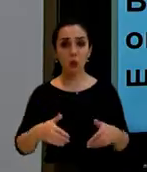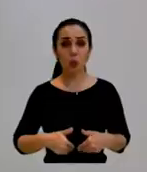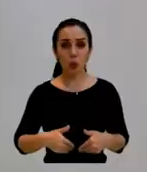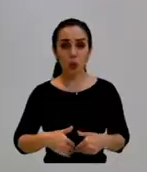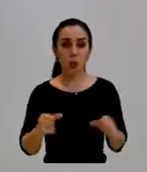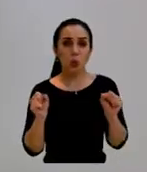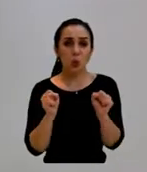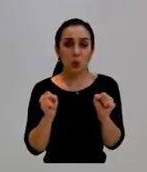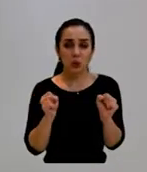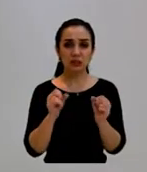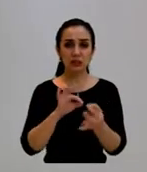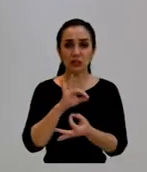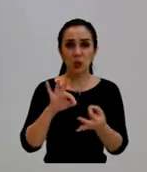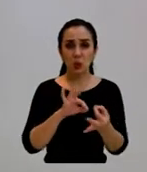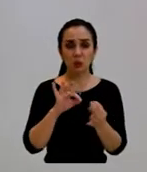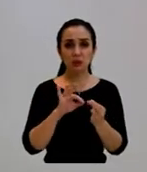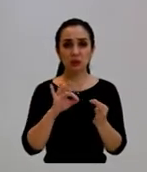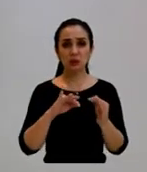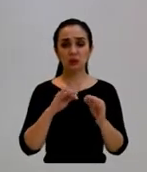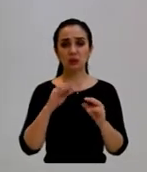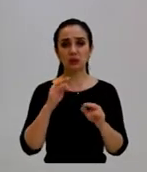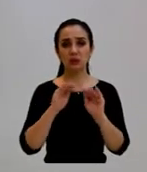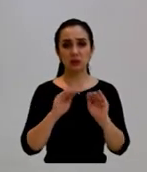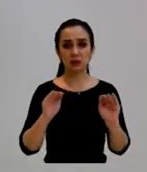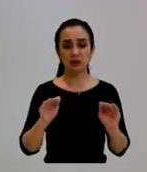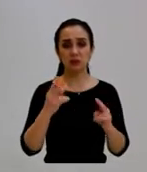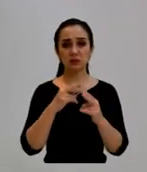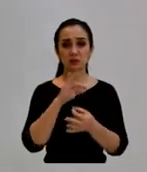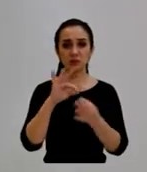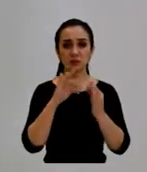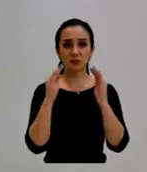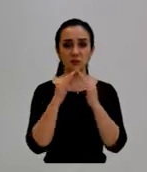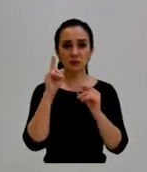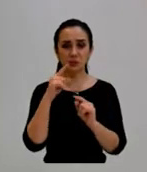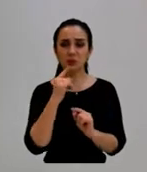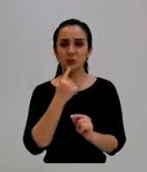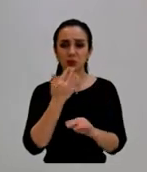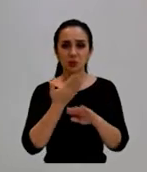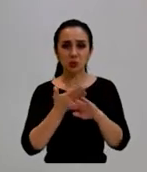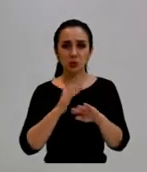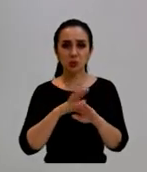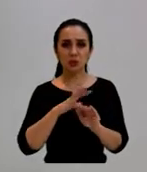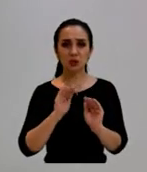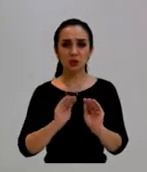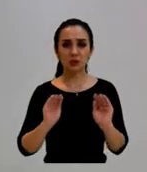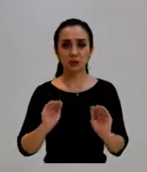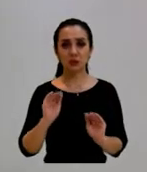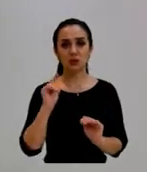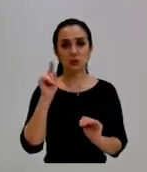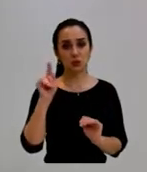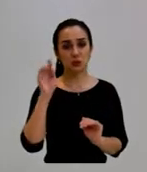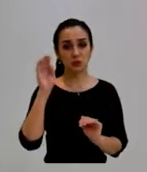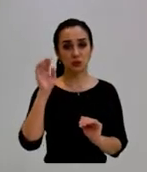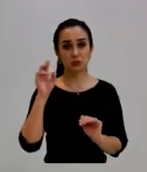голод, холод, сиротство, детдом. Какое было трудное детство у Николая